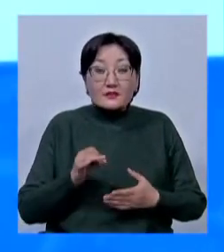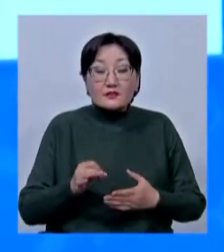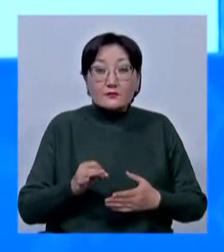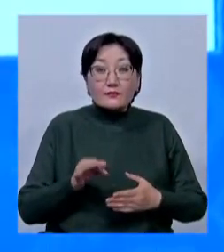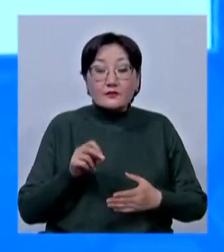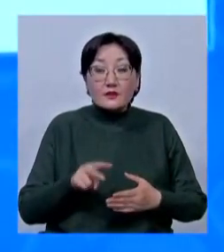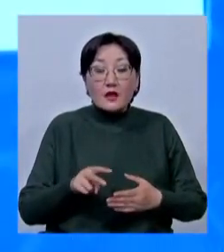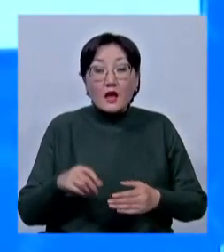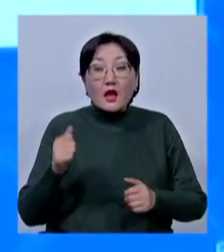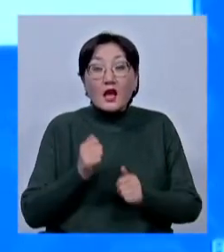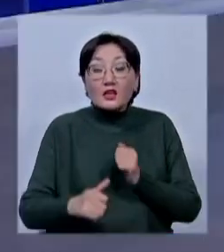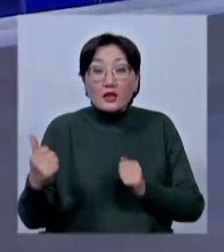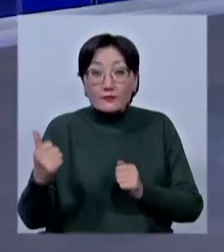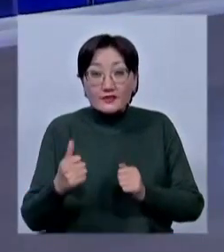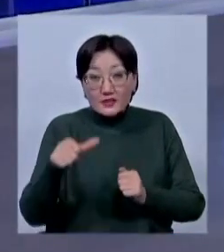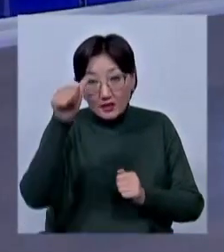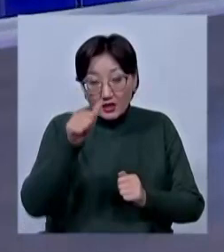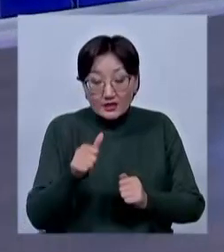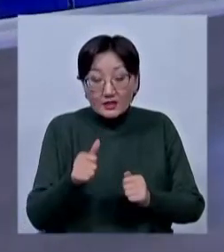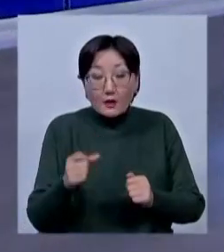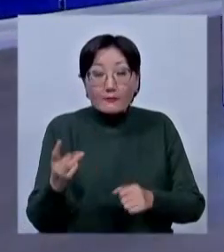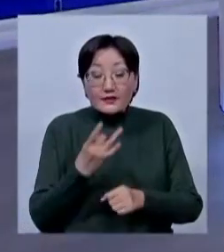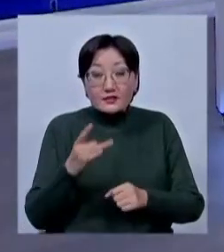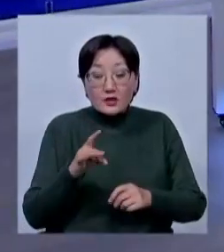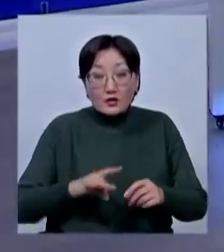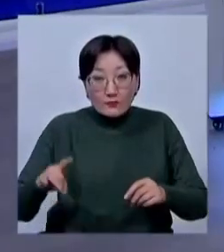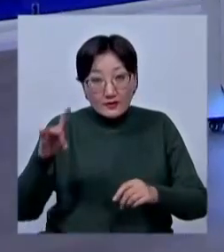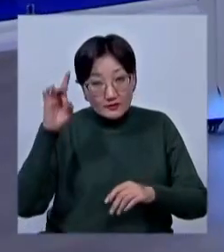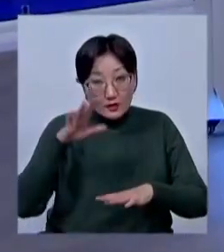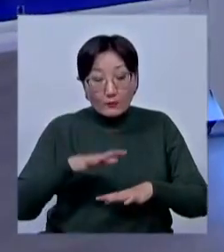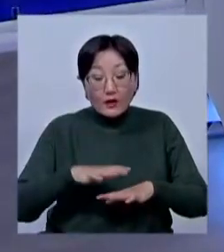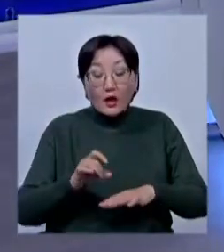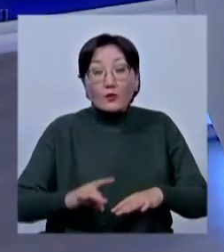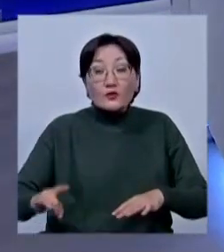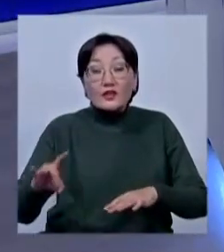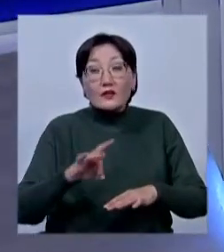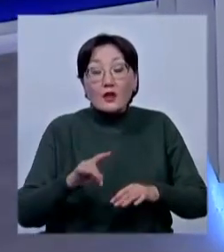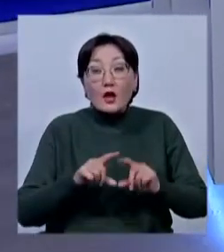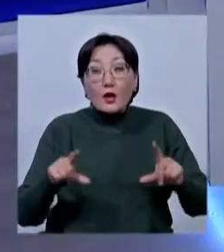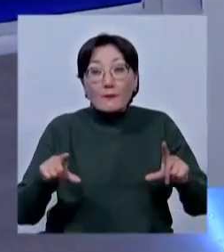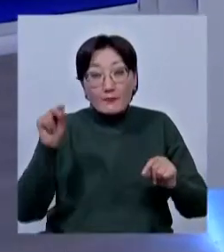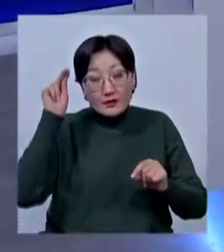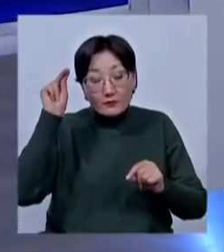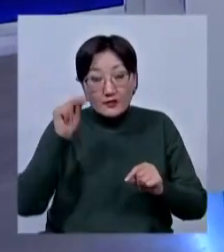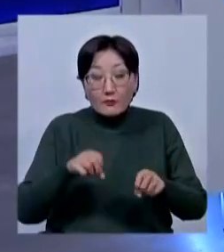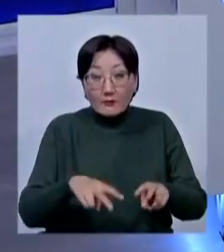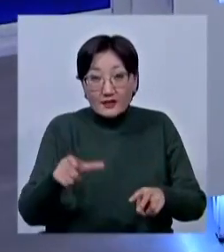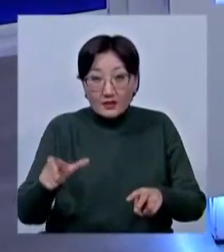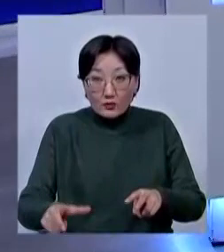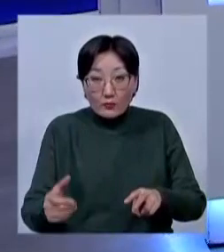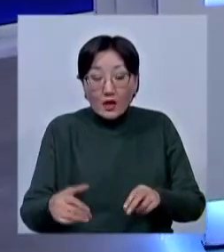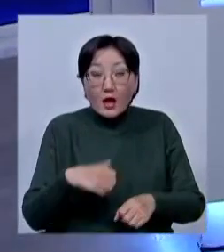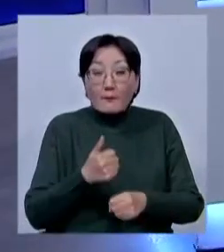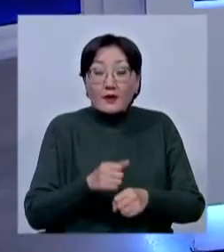Ол аптасына айына бір рет осы аудандық білім бөлімінің мамандарыменен, әр ауданда 8 ауданда аудандық білім бөлімдері бар, өрдегі